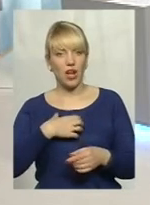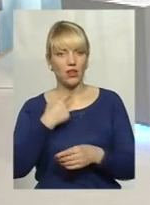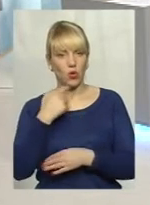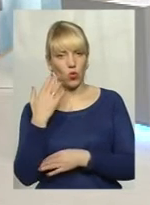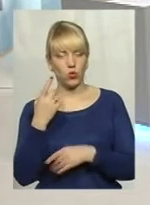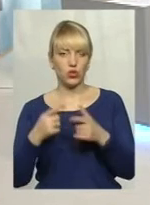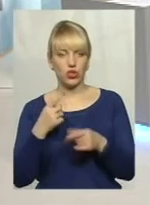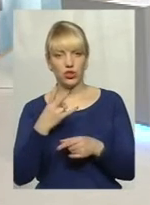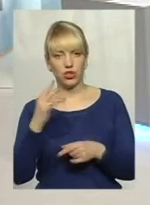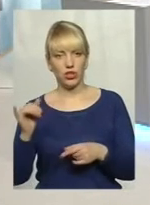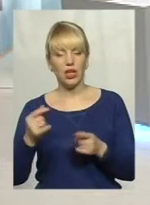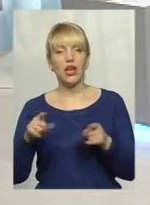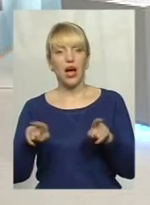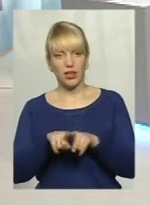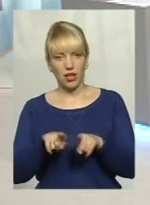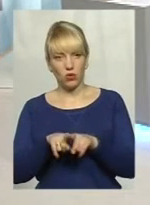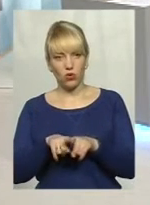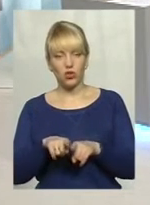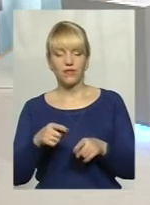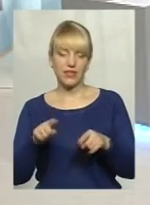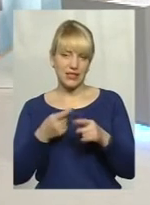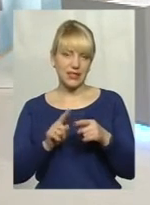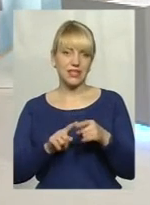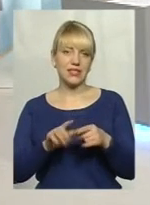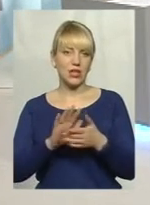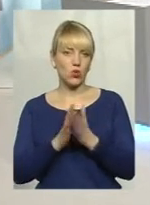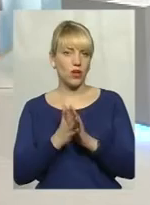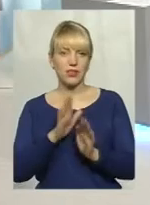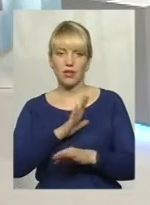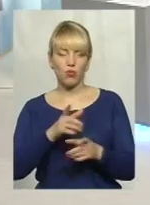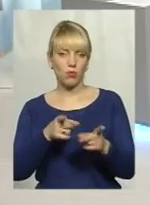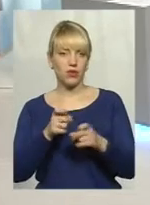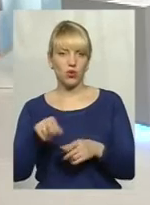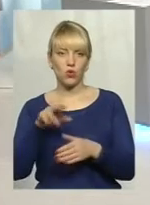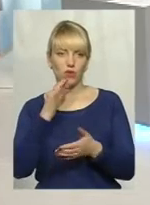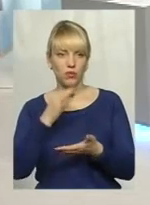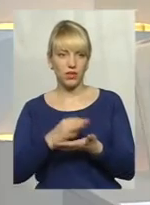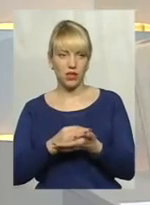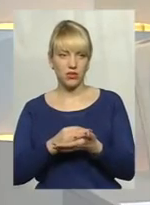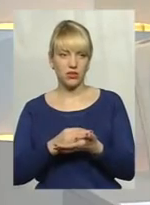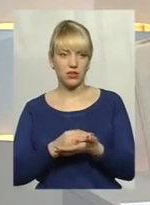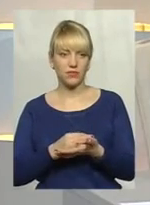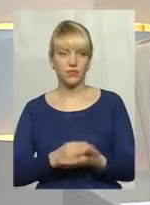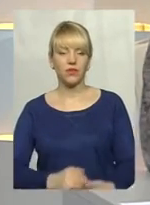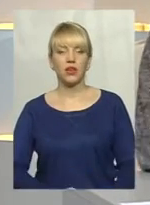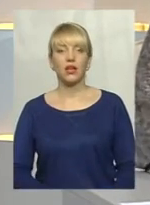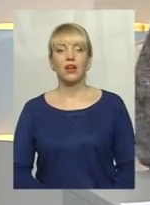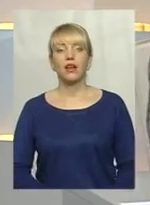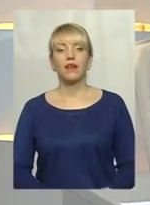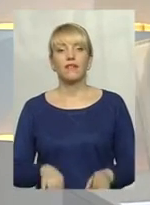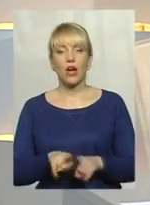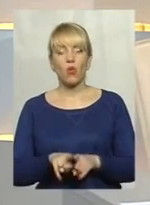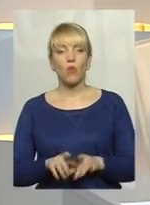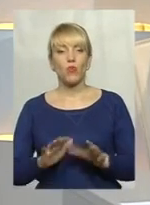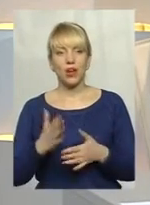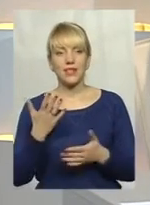в цій ситуації також не притягнута була особа до відповідальності. В такому разі, наскільки